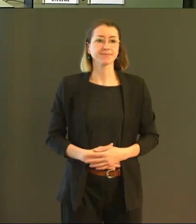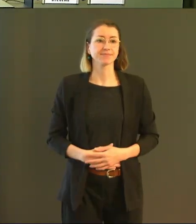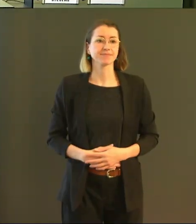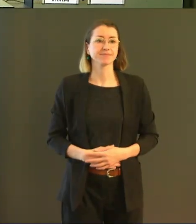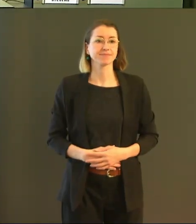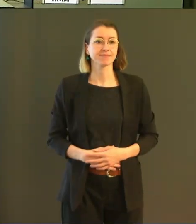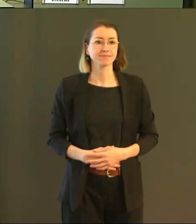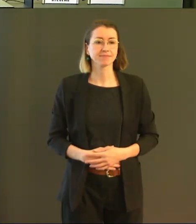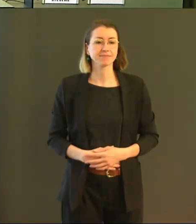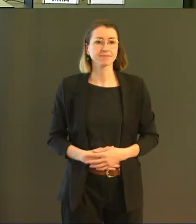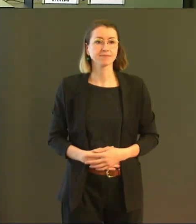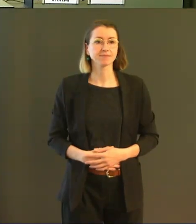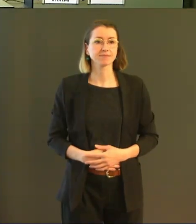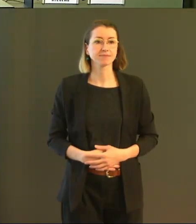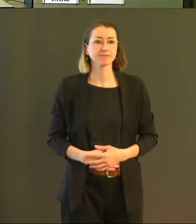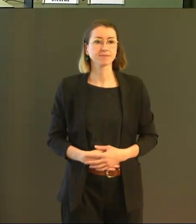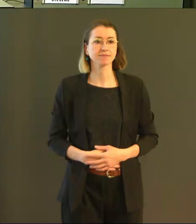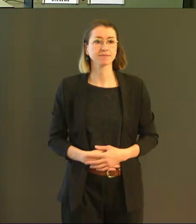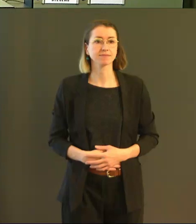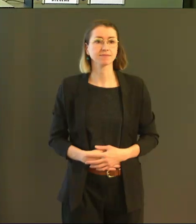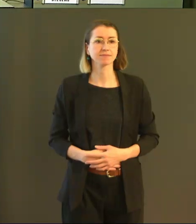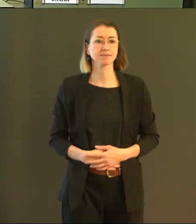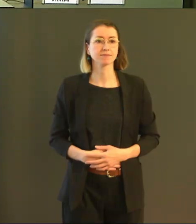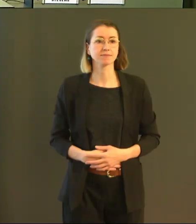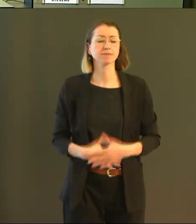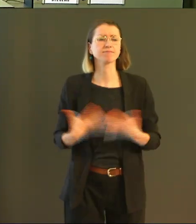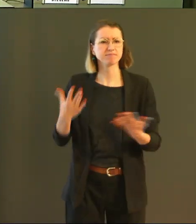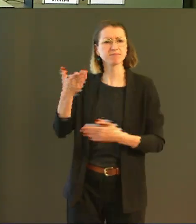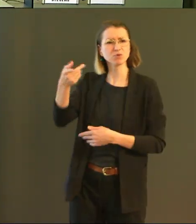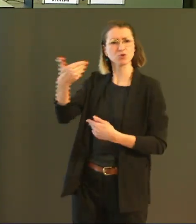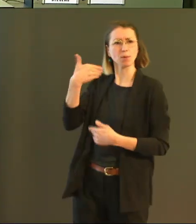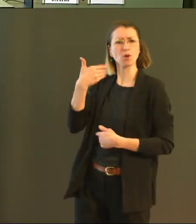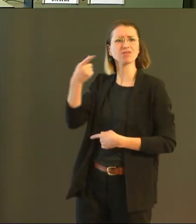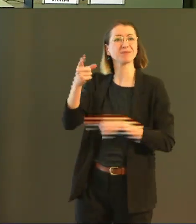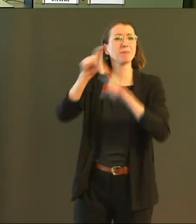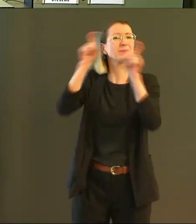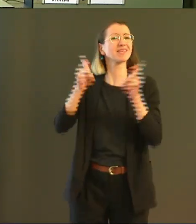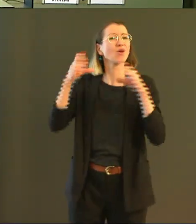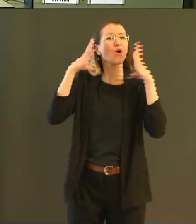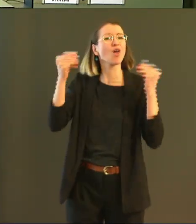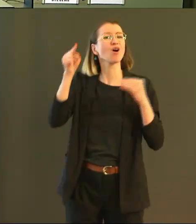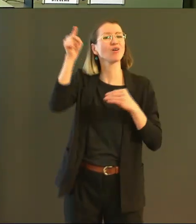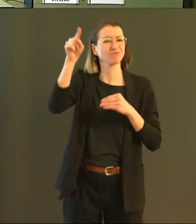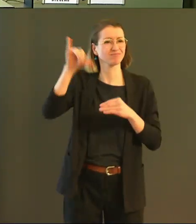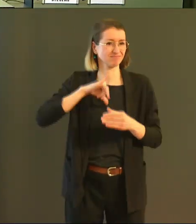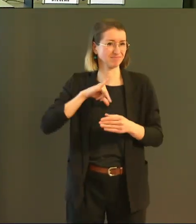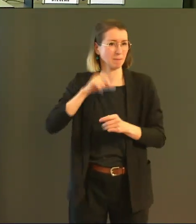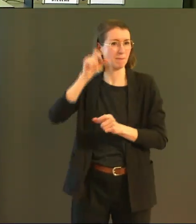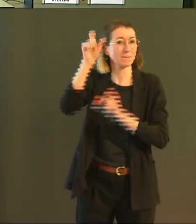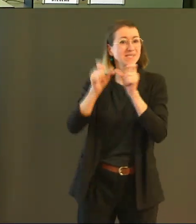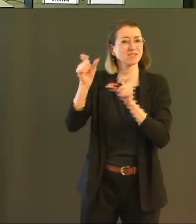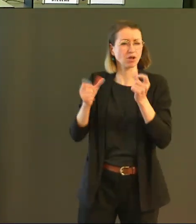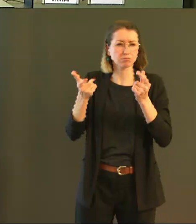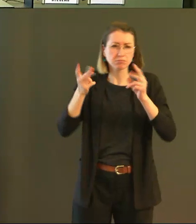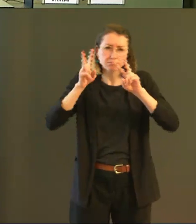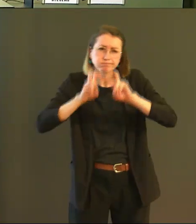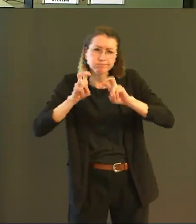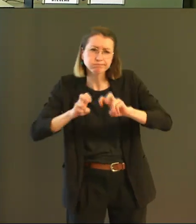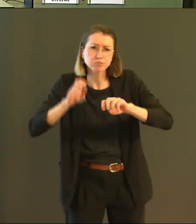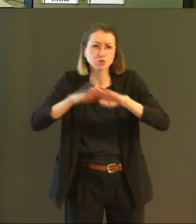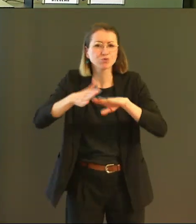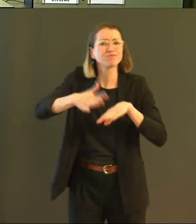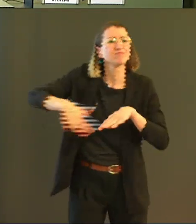aux pays bas aux pays bas les scientifiques de l'institut démographique interdisciplinaire estime que